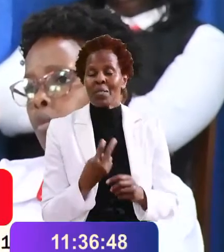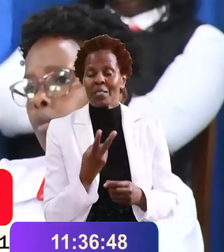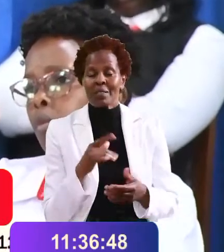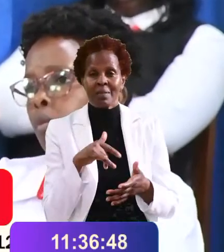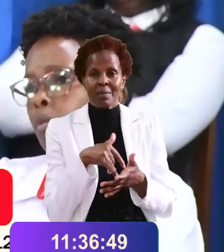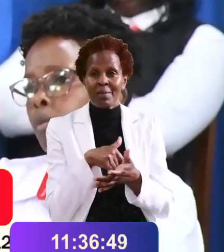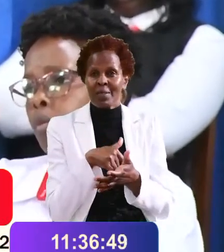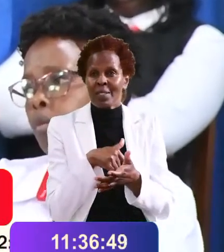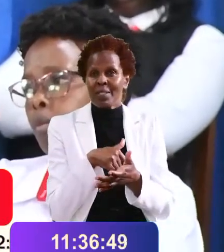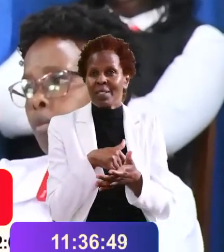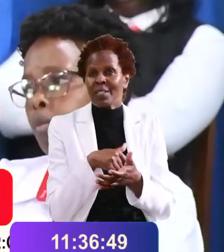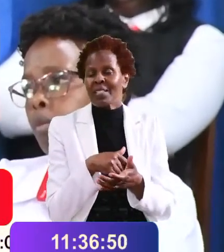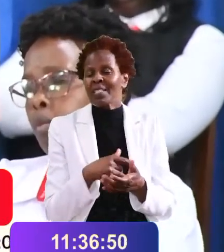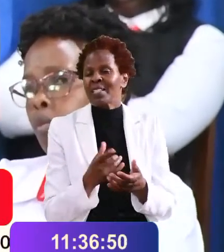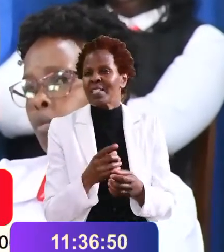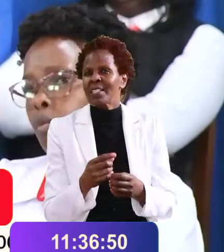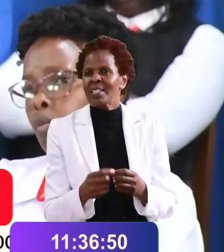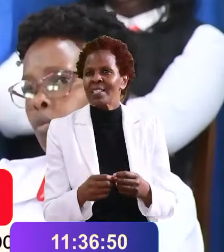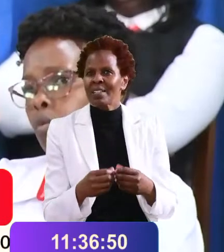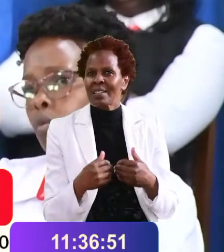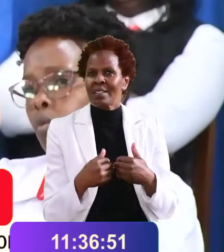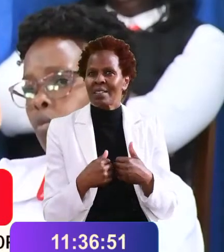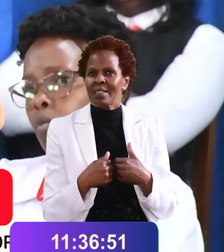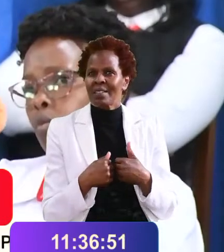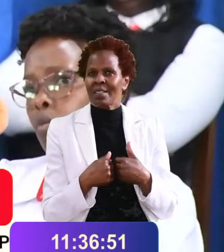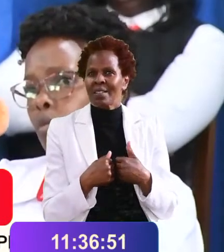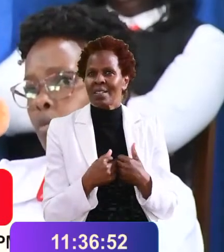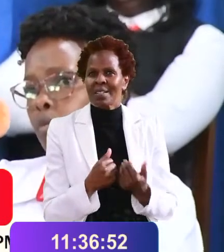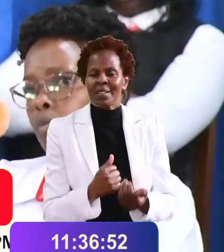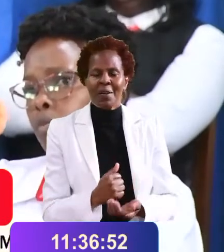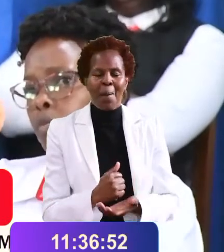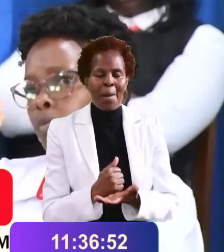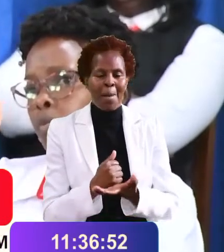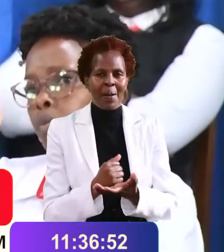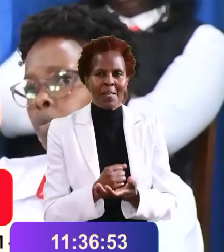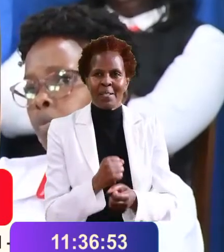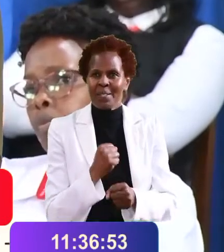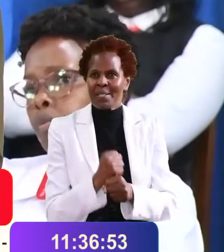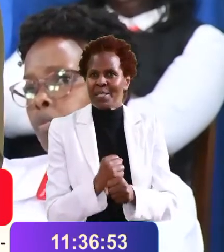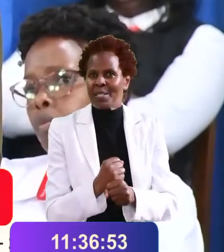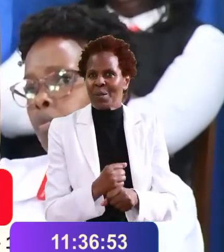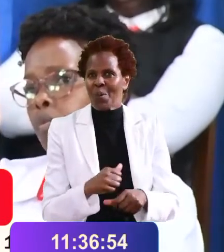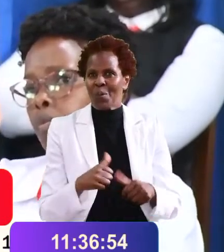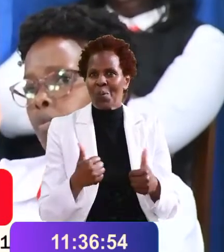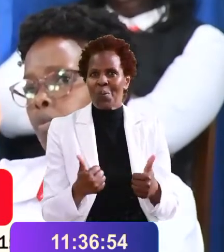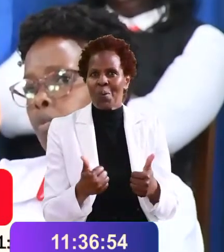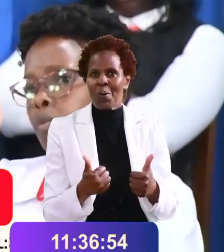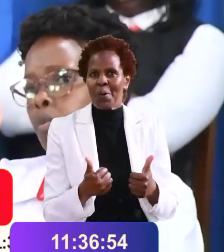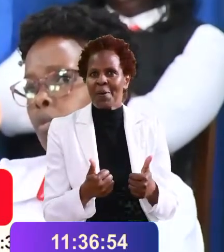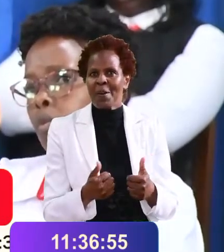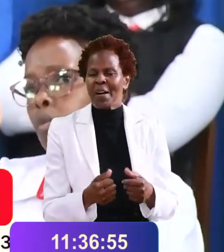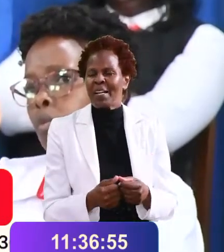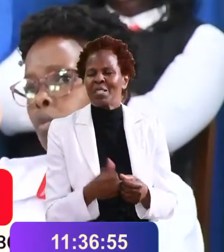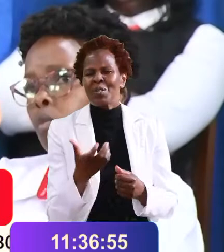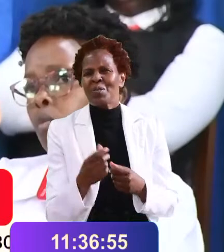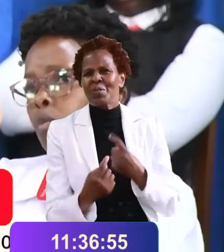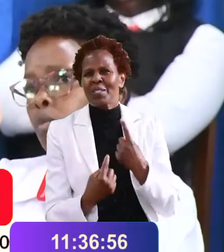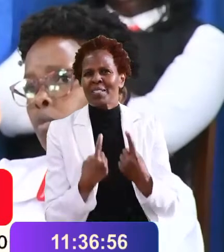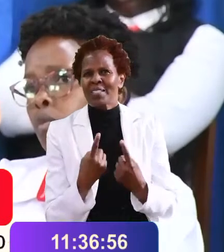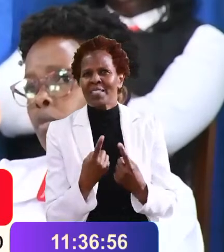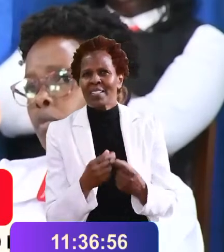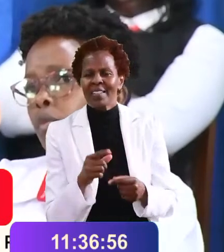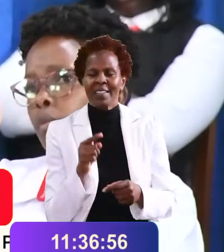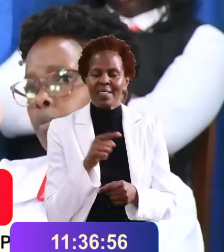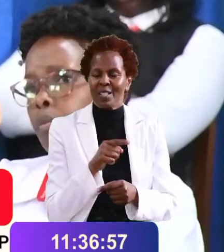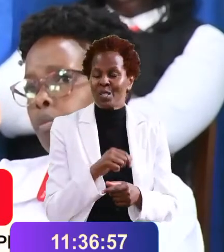kwamba alikuja na akasaidika. Ya pili ni visababu. Hatufai